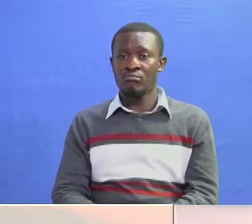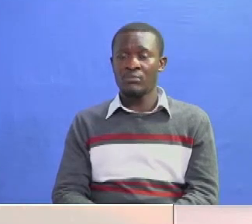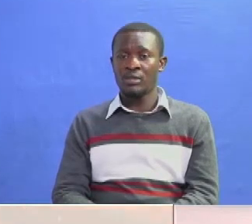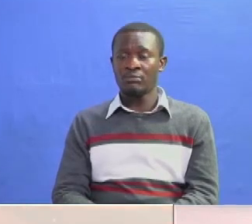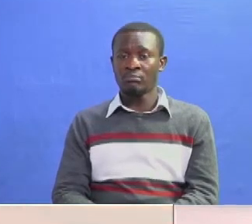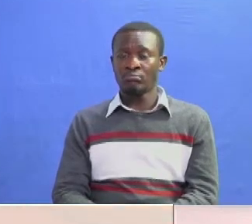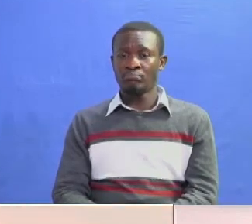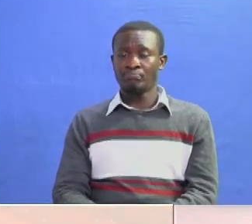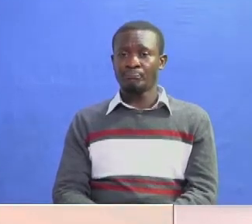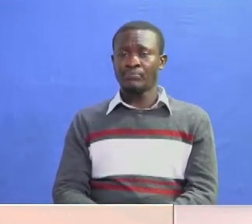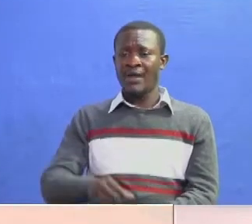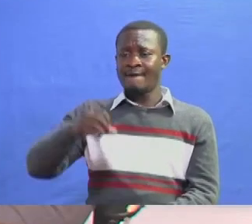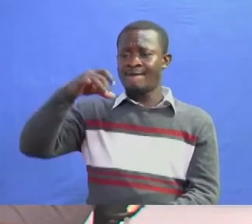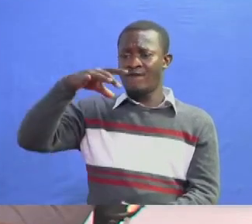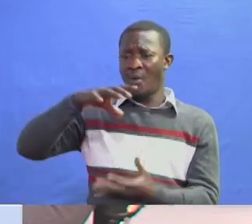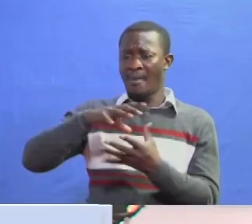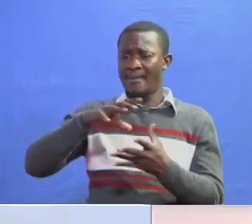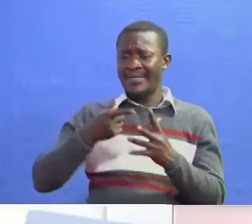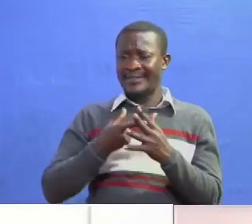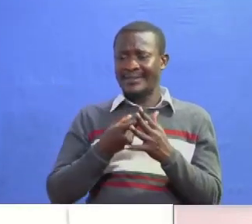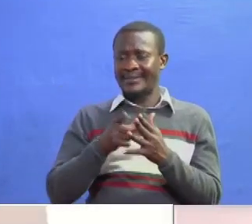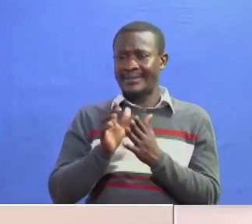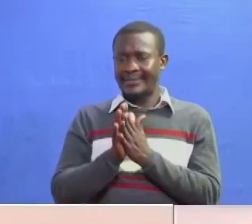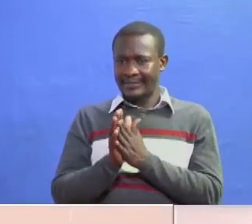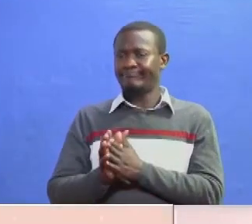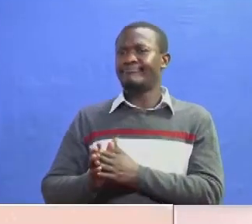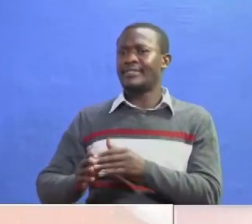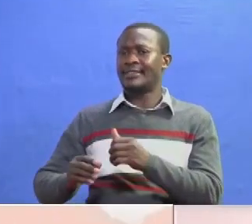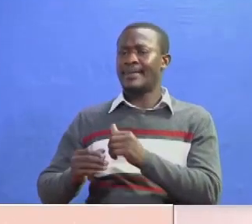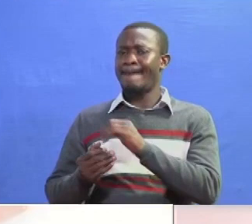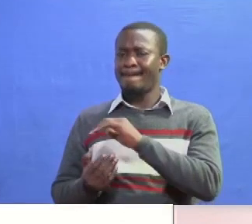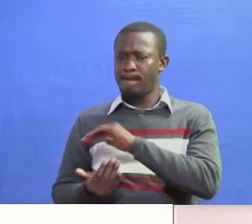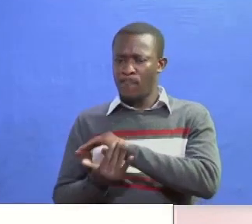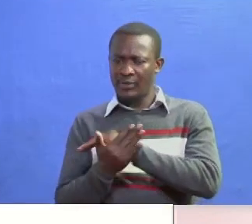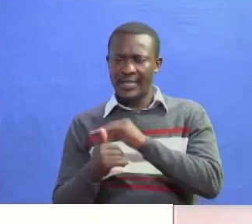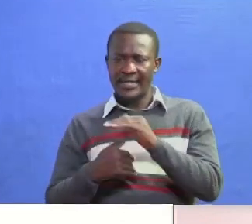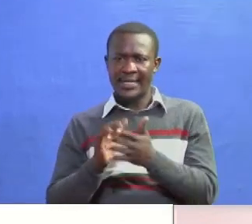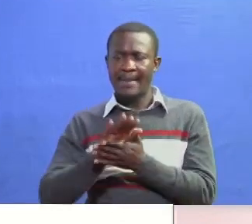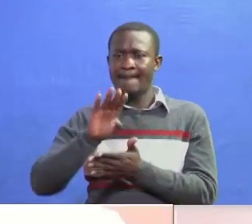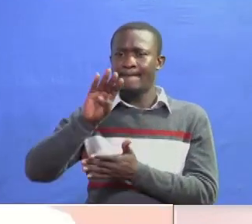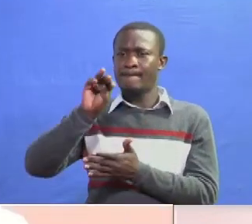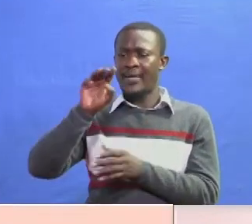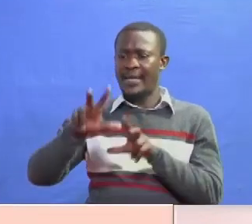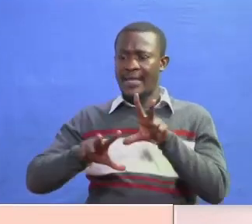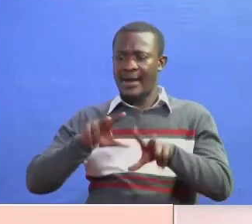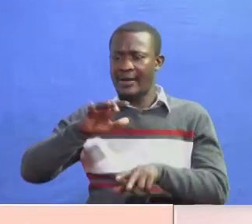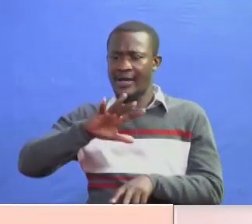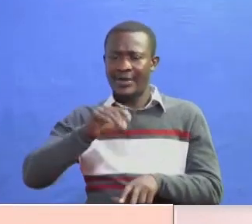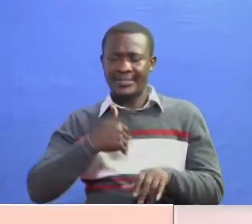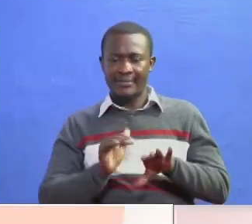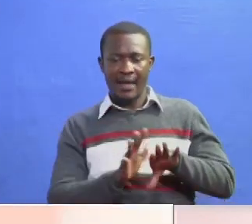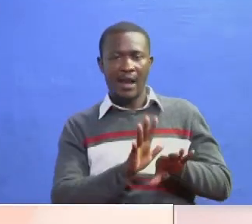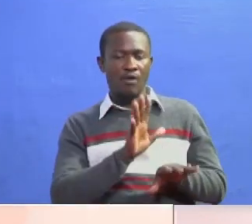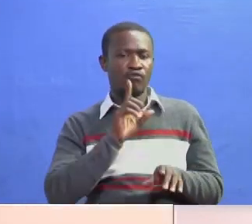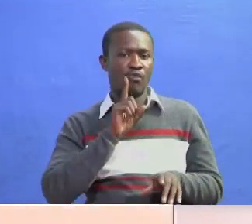inineko ni kwamba mvua kubwa iliyoanza majira ya saa a asubuhi Kule mwea kaunti ya kirinyaga imewacha Zaidi ya Watu